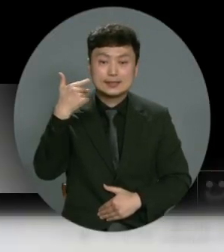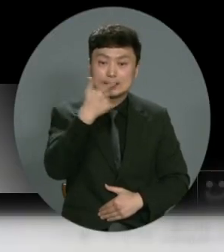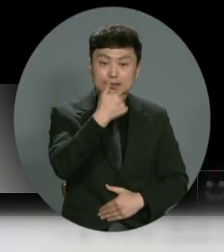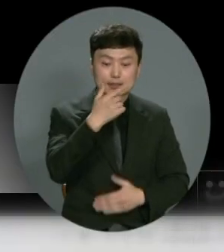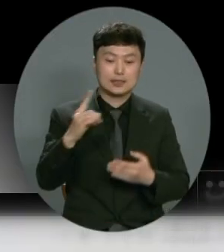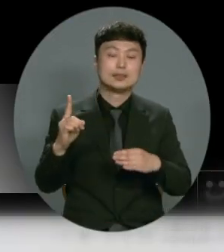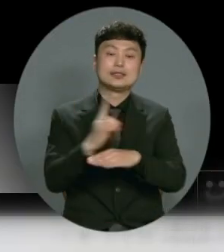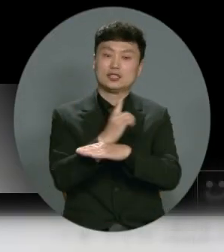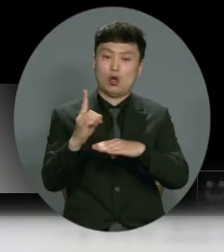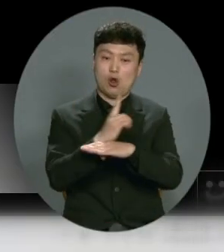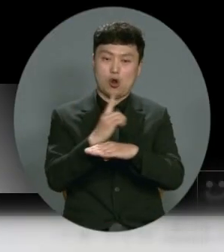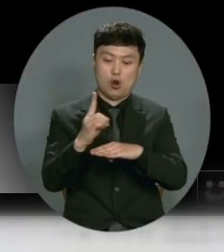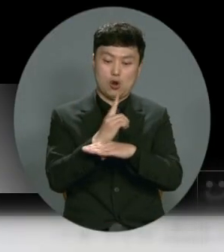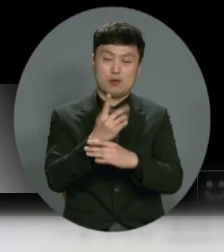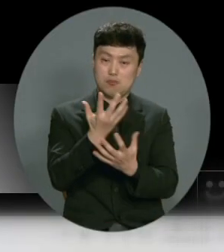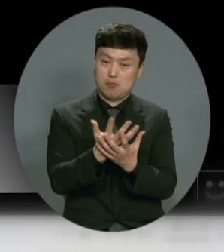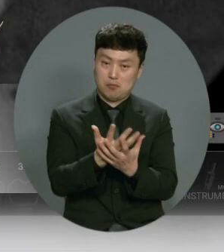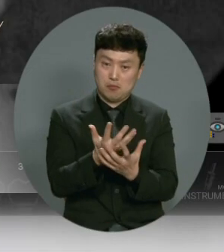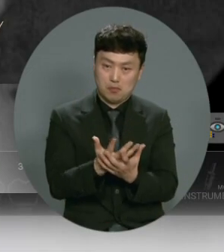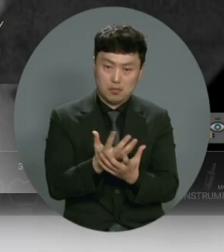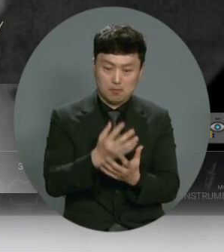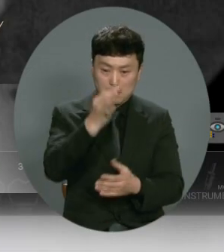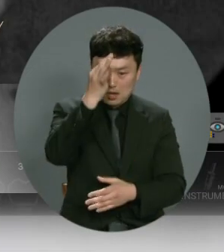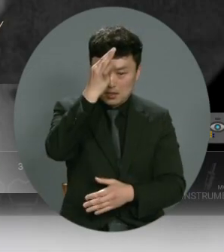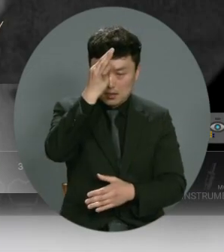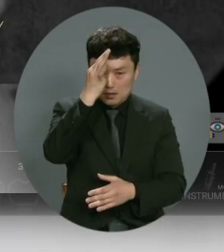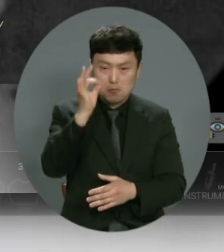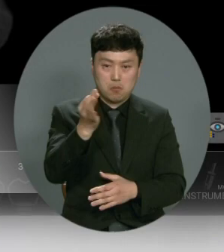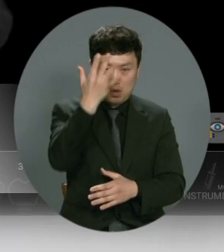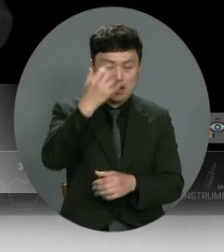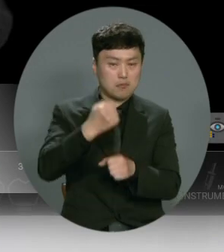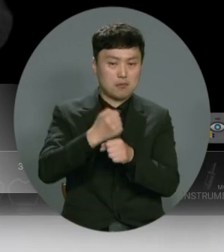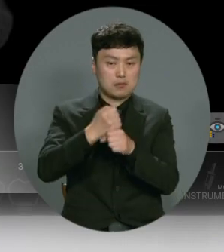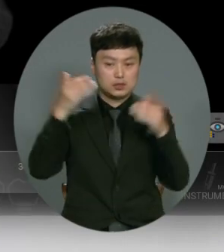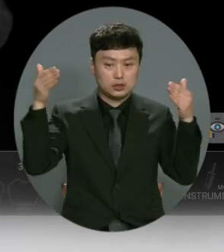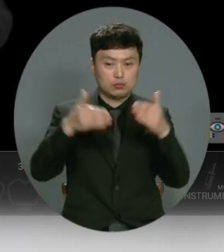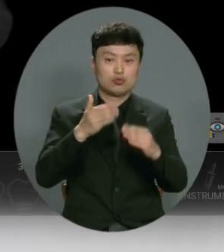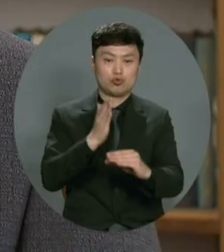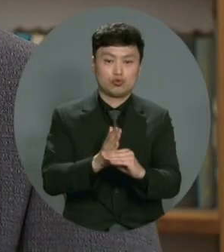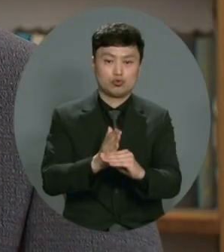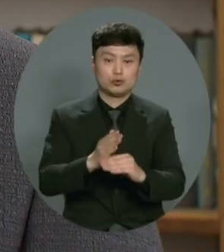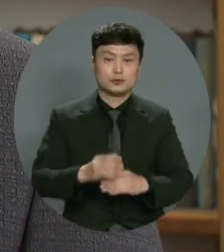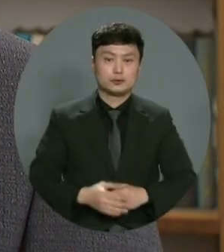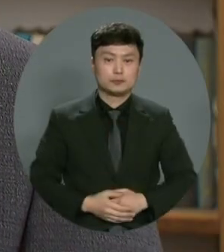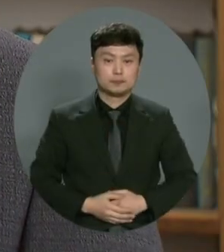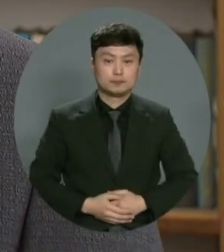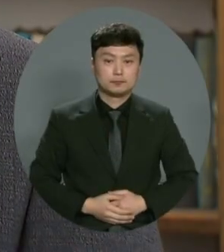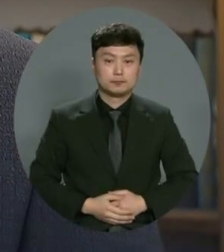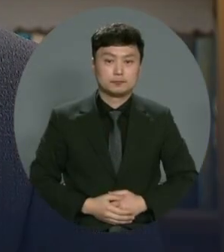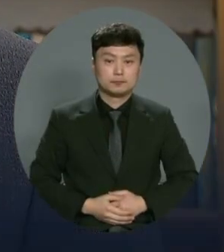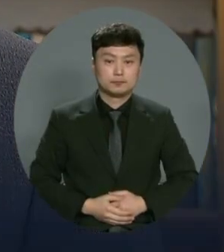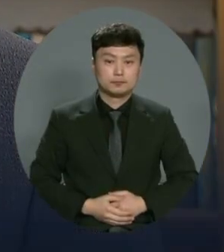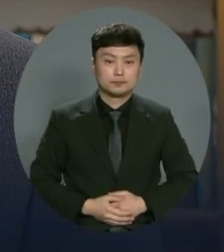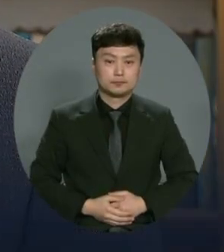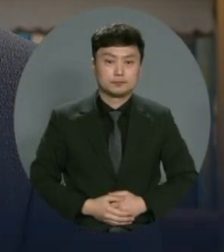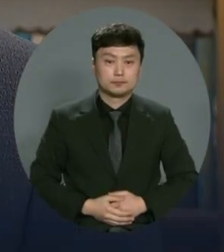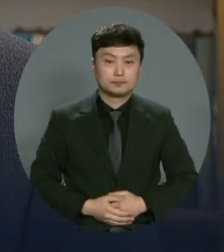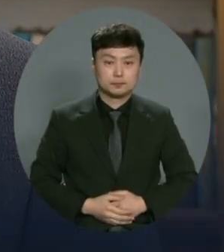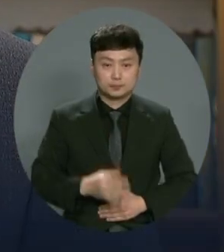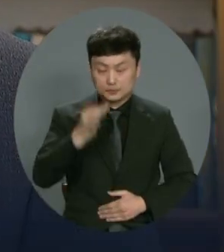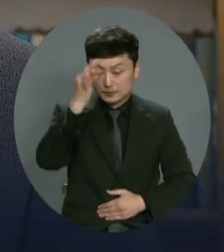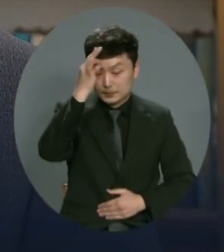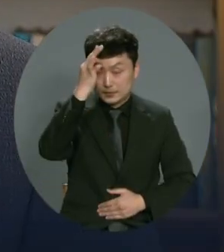치료의 전 과정을 디지털화하는 분야의 기술력 개발에도 주력하고 있습니다. 저희는